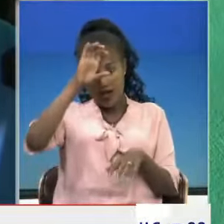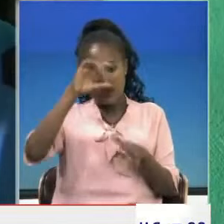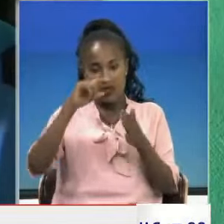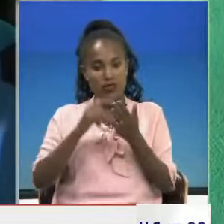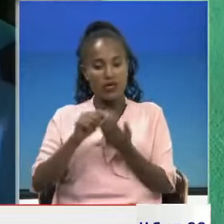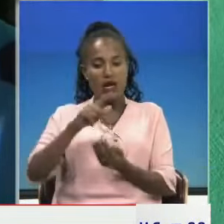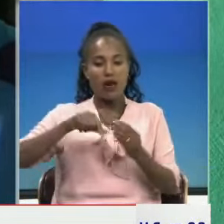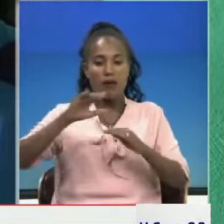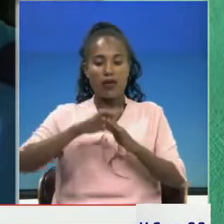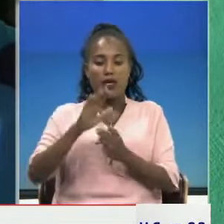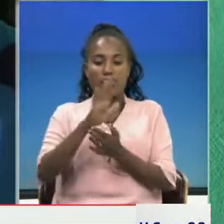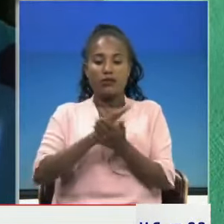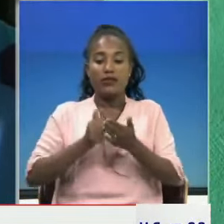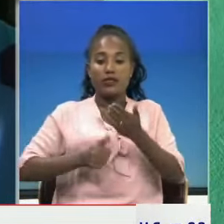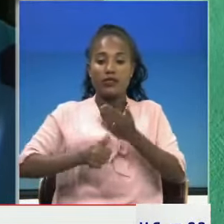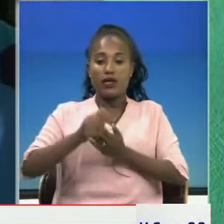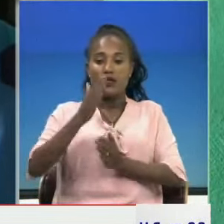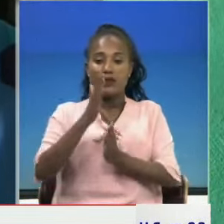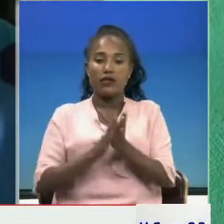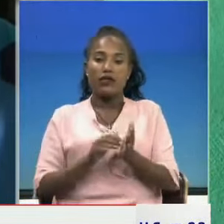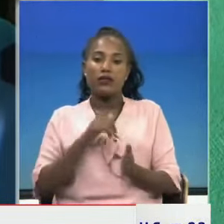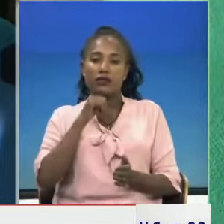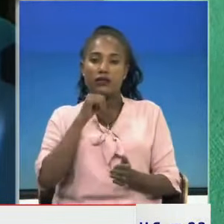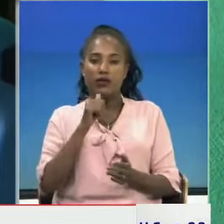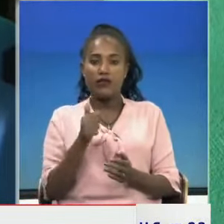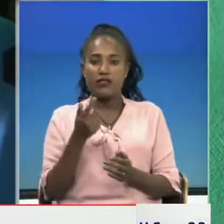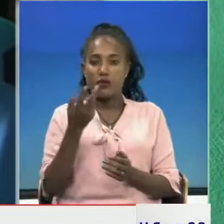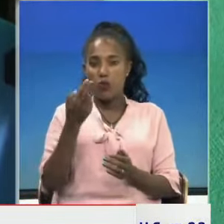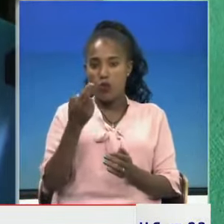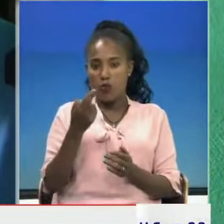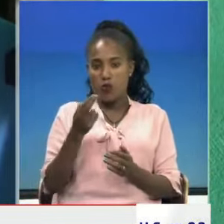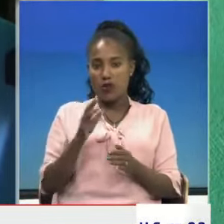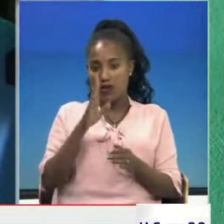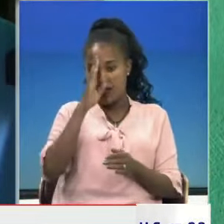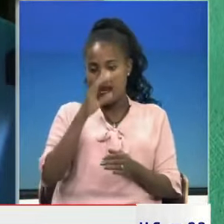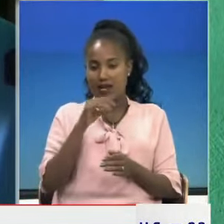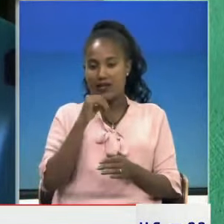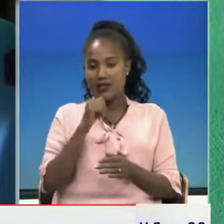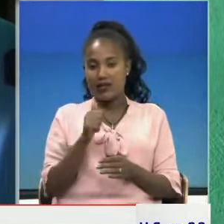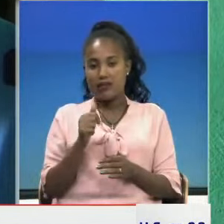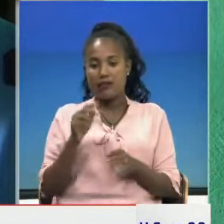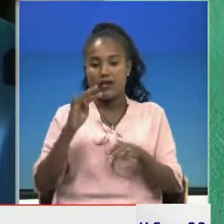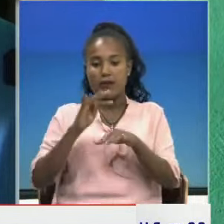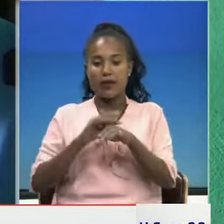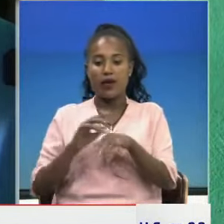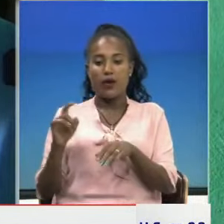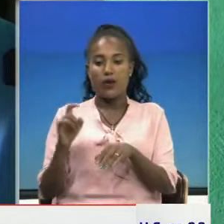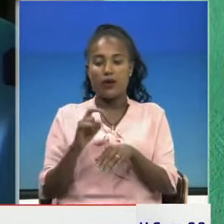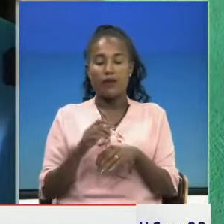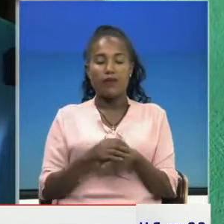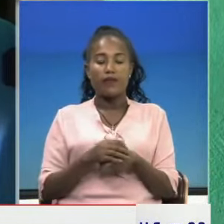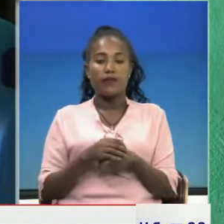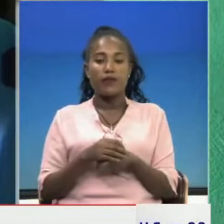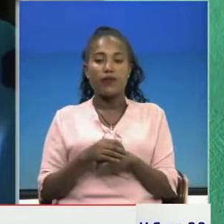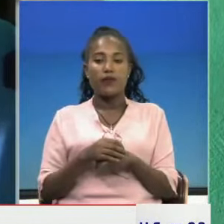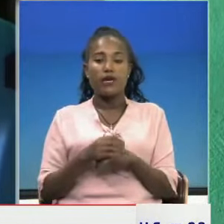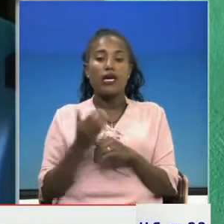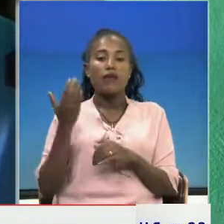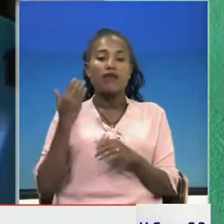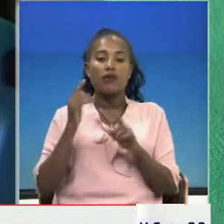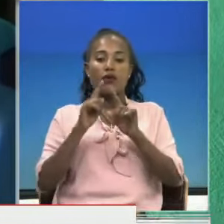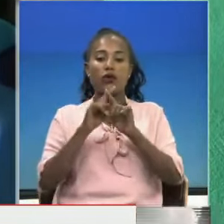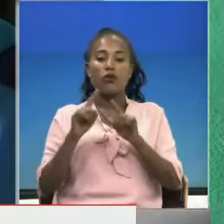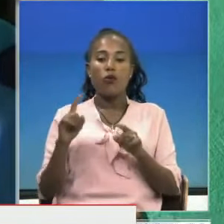አካባቢ ላይ የሽብር ጥቃት እንዳይፈጠር ወይም እንዳይከሰት መደበኛ የሆነ ከወትሮ